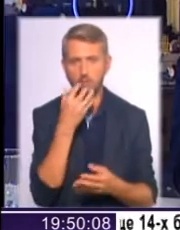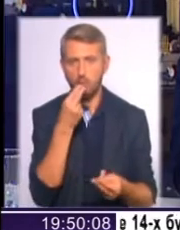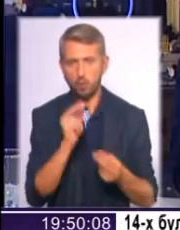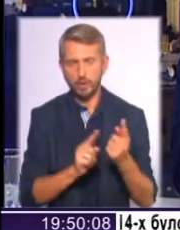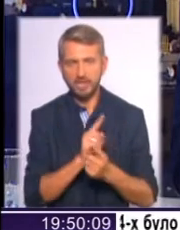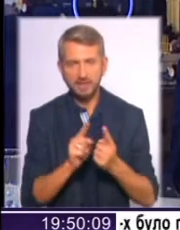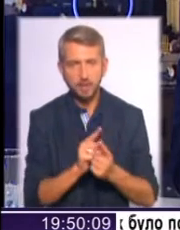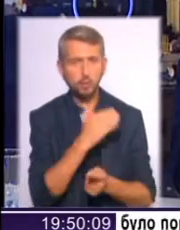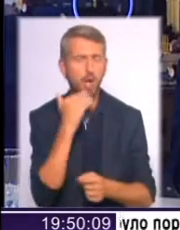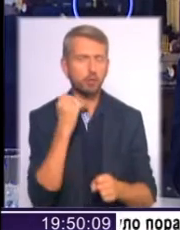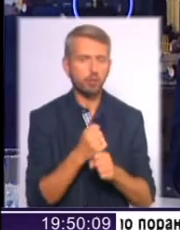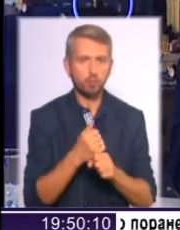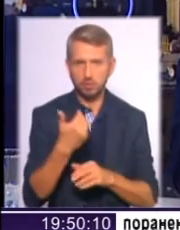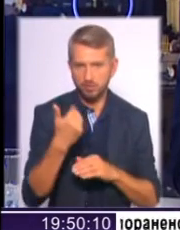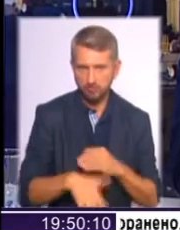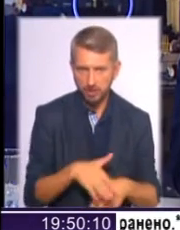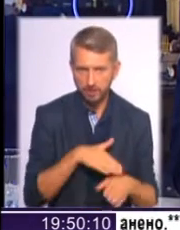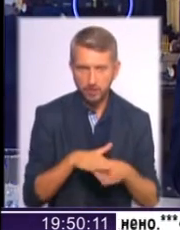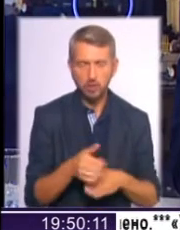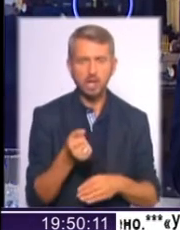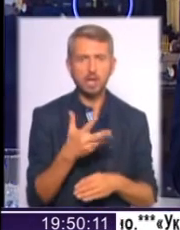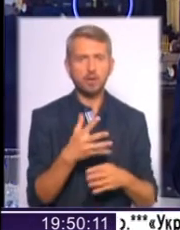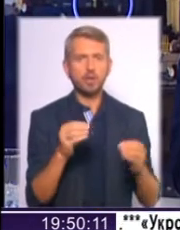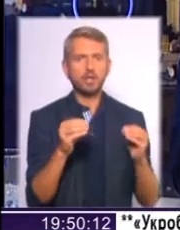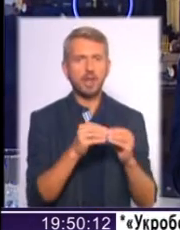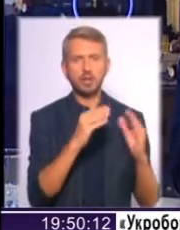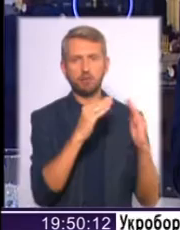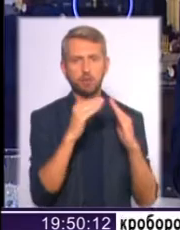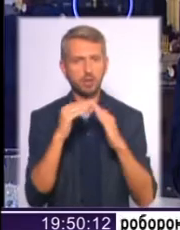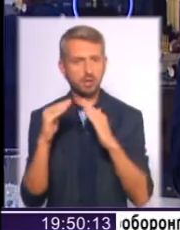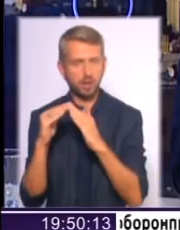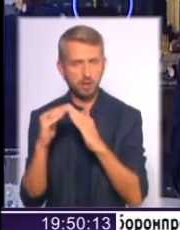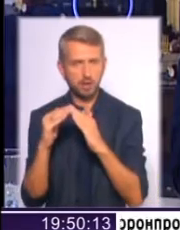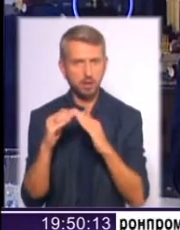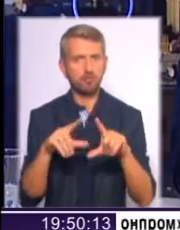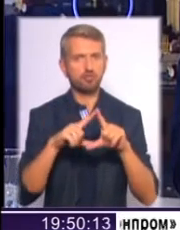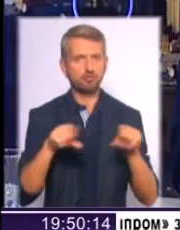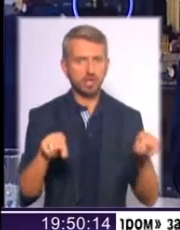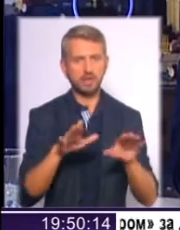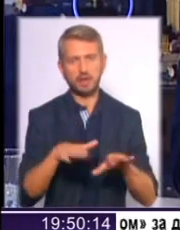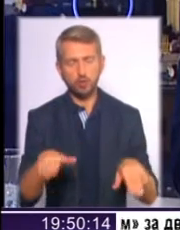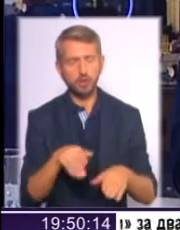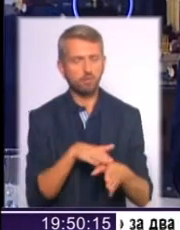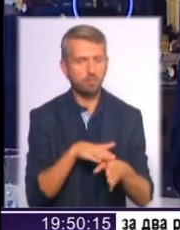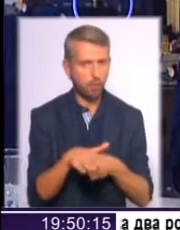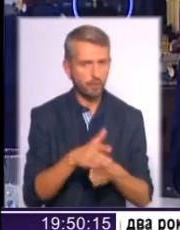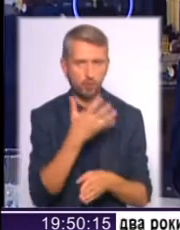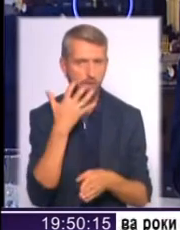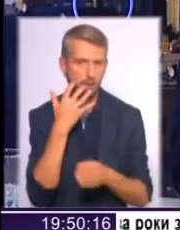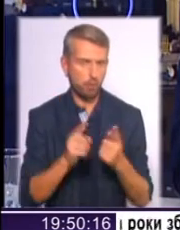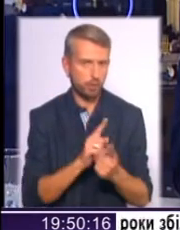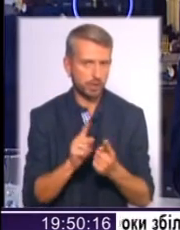Багато роботи вже зроблено, тобто кілька десятків будівель, шкіл, садочки, вони повністю